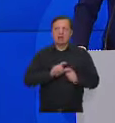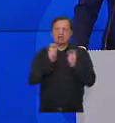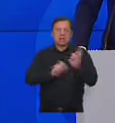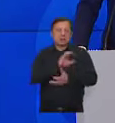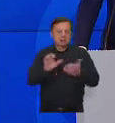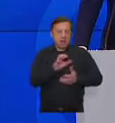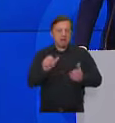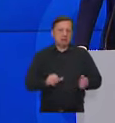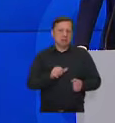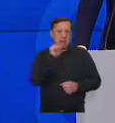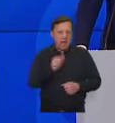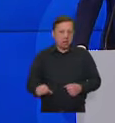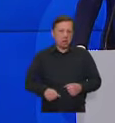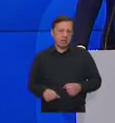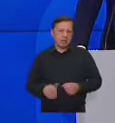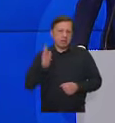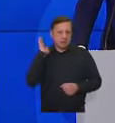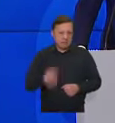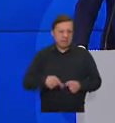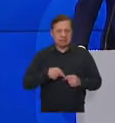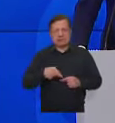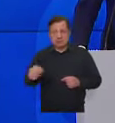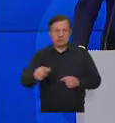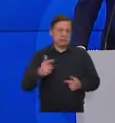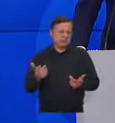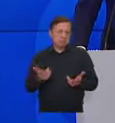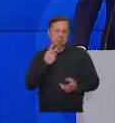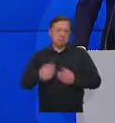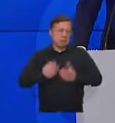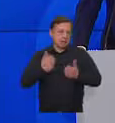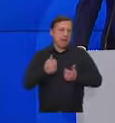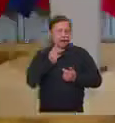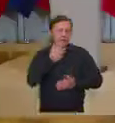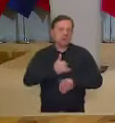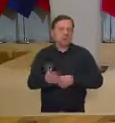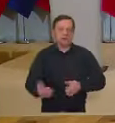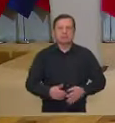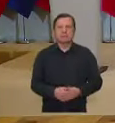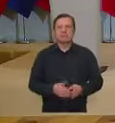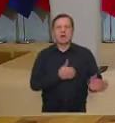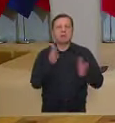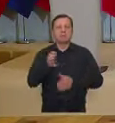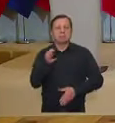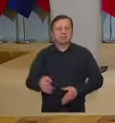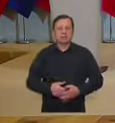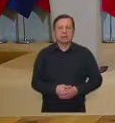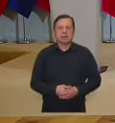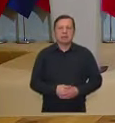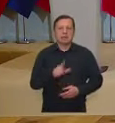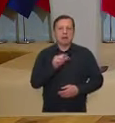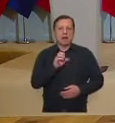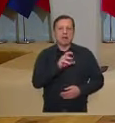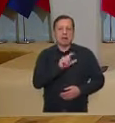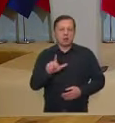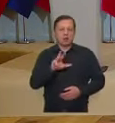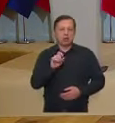i Polska będzie przechodziła na pewno przez niełatwy rok od strony gospodarczej. Proszę bardzo, następne pytanie. Redaktor Paweł Szot